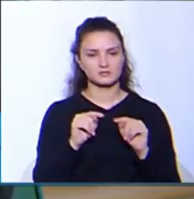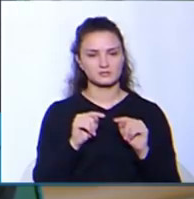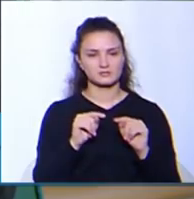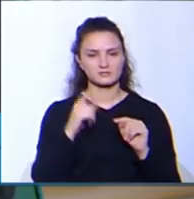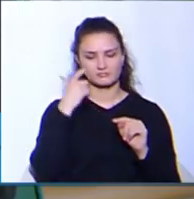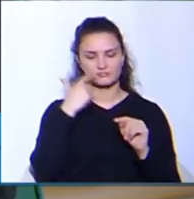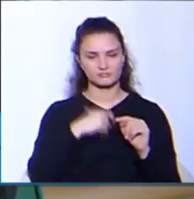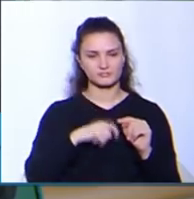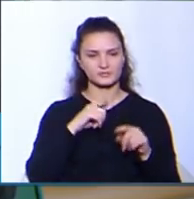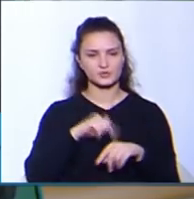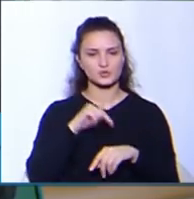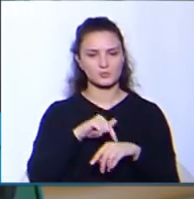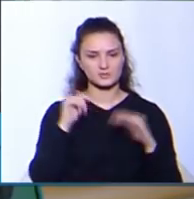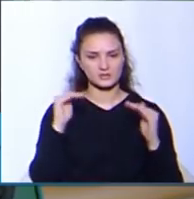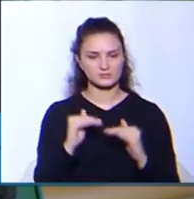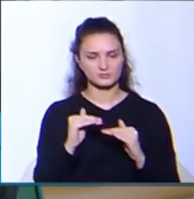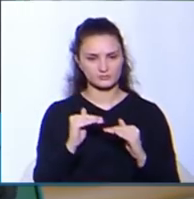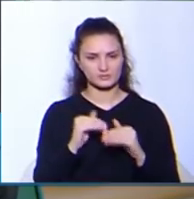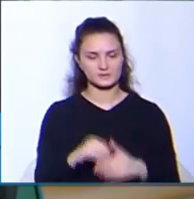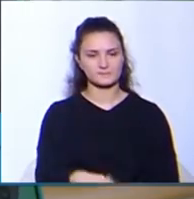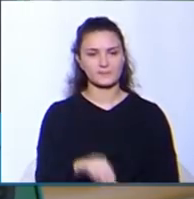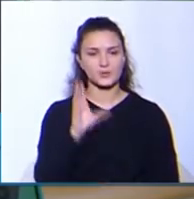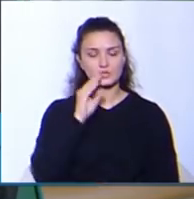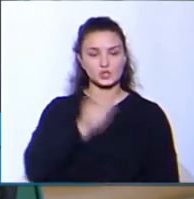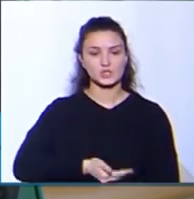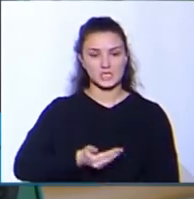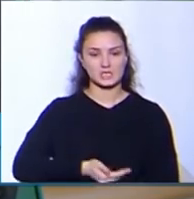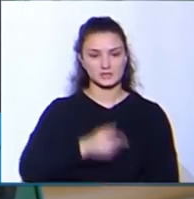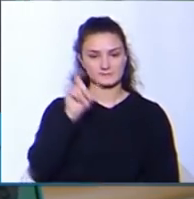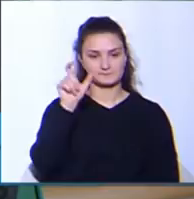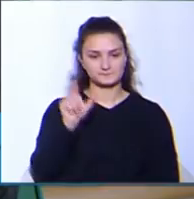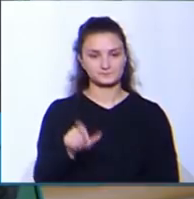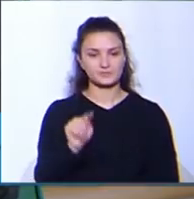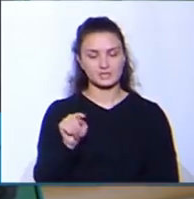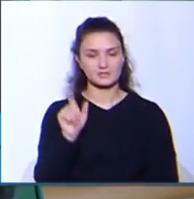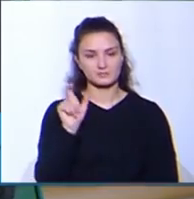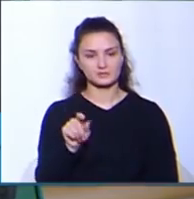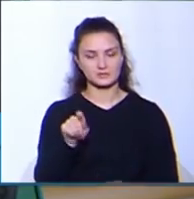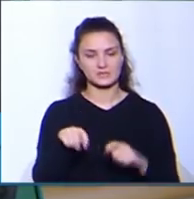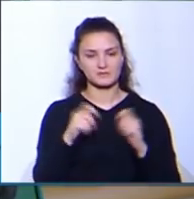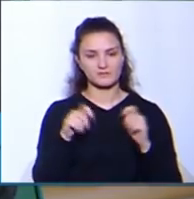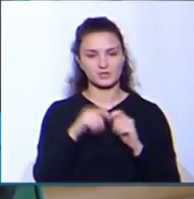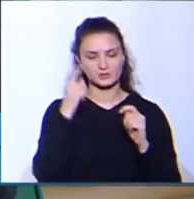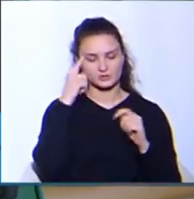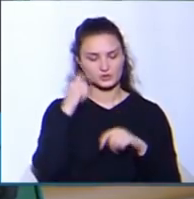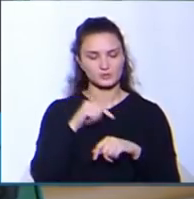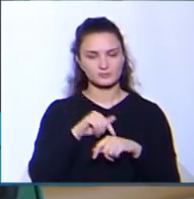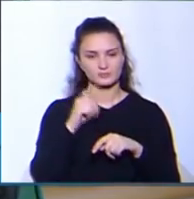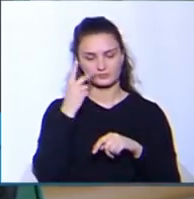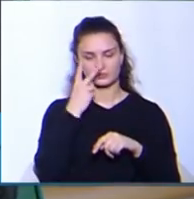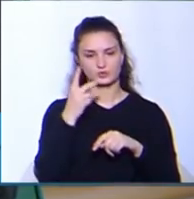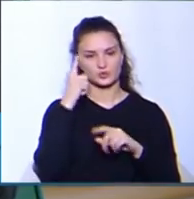ცნობიერების დათრგუნვას. და აქედან გამომდინარე, როდესაც ცოცხალ ორგანიზმს, განსაკუთრებით ადამიანს, ერღვევა ცნობიერება,